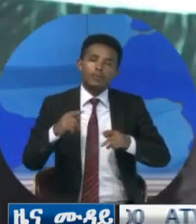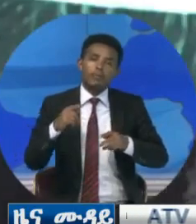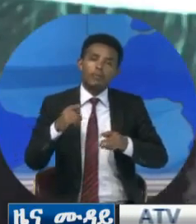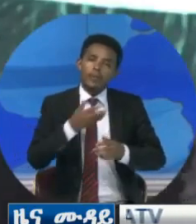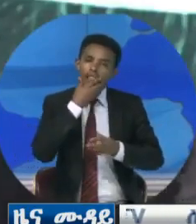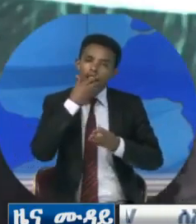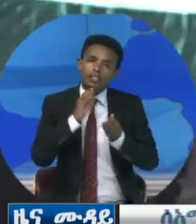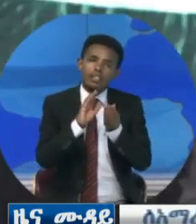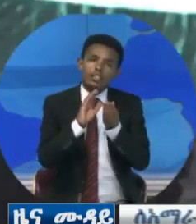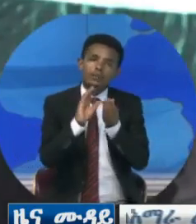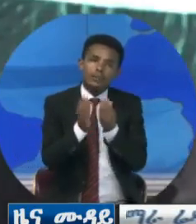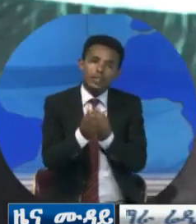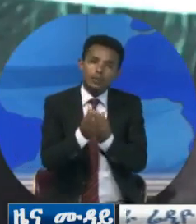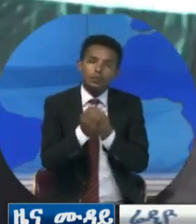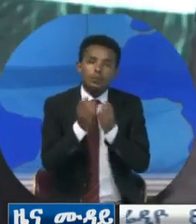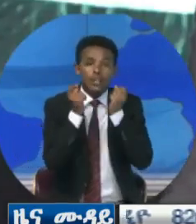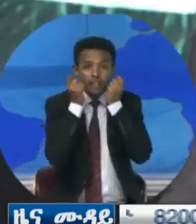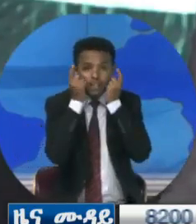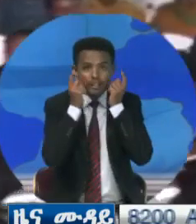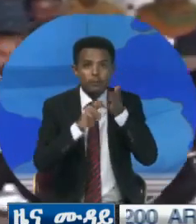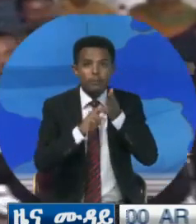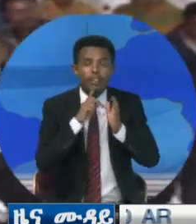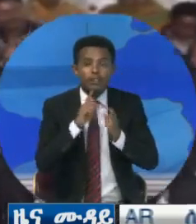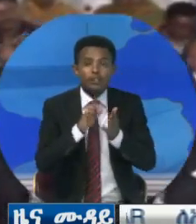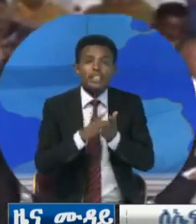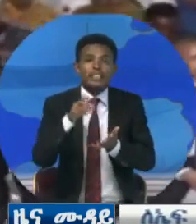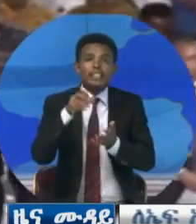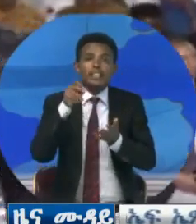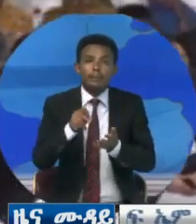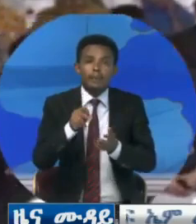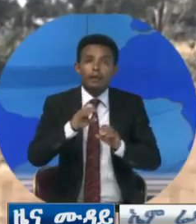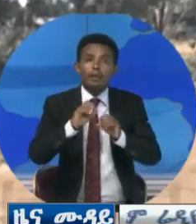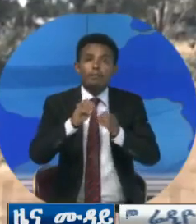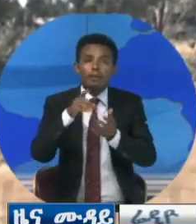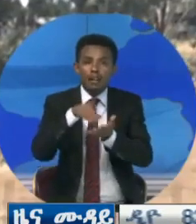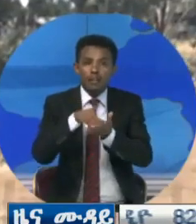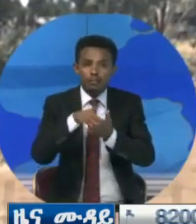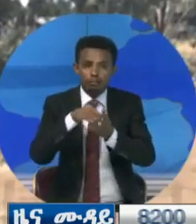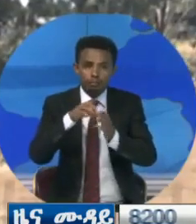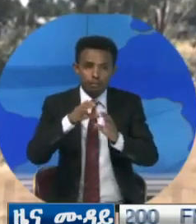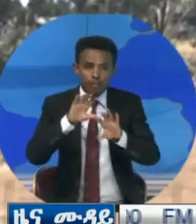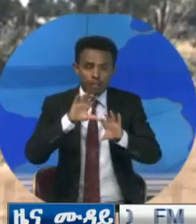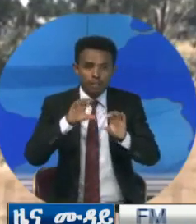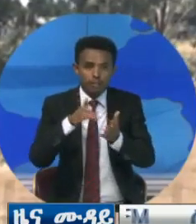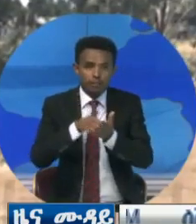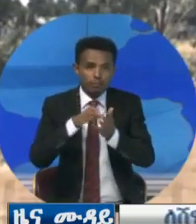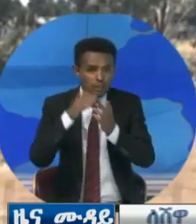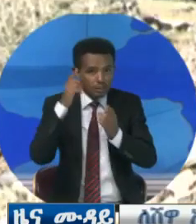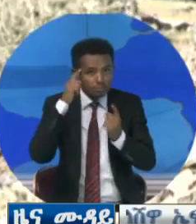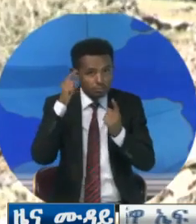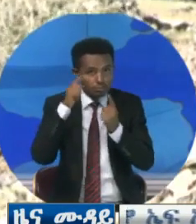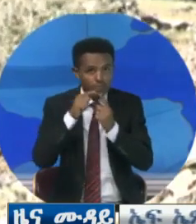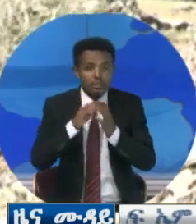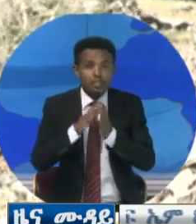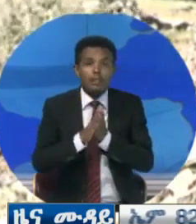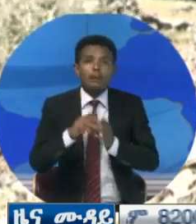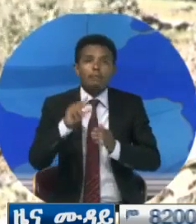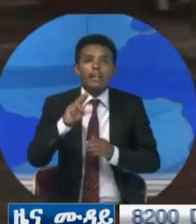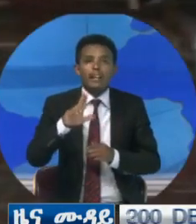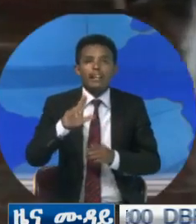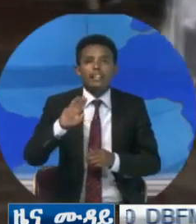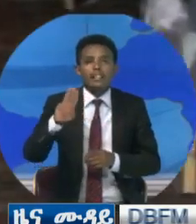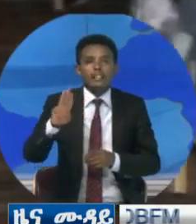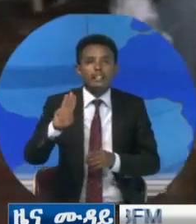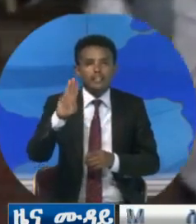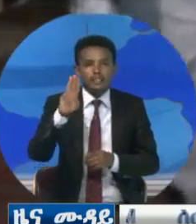በተሻለ መልኩ ያገናዘበ ማለት ነው። የደብረ ብርሃን ከተማን የስማርት ሲቲ የማድረግ እቅድ አንድ አካል የሆነው የበሬሳ ወንዝ ማልማት